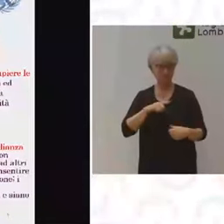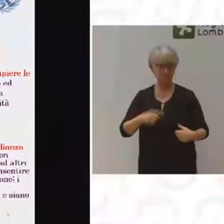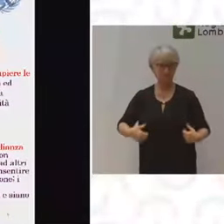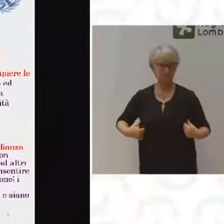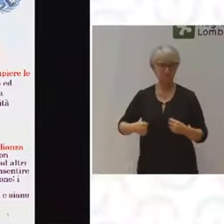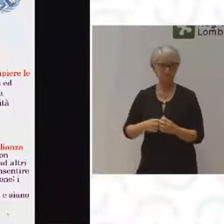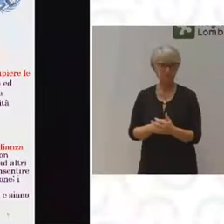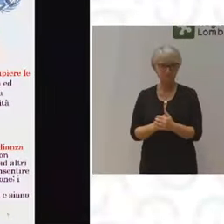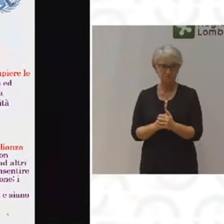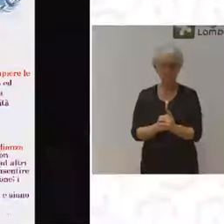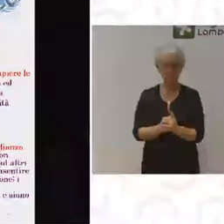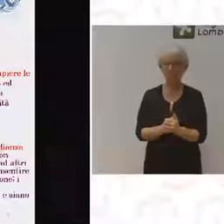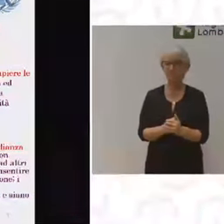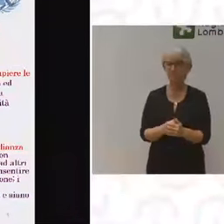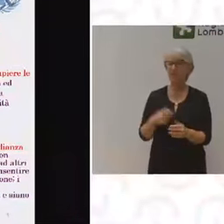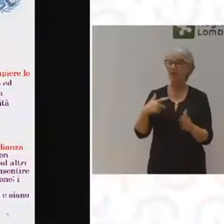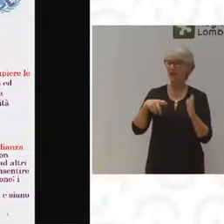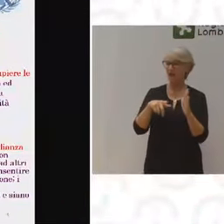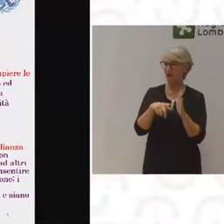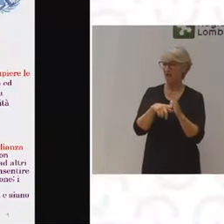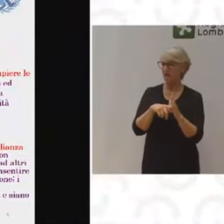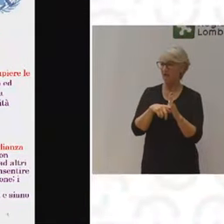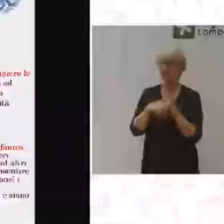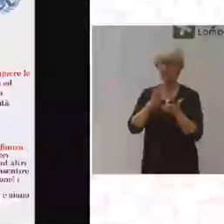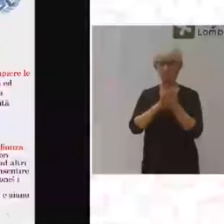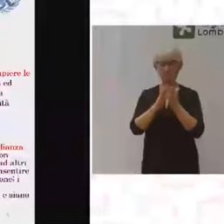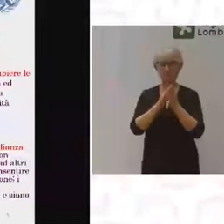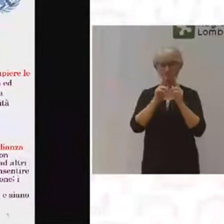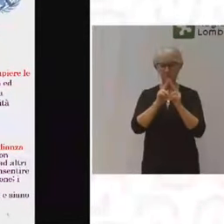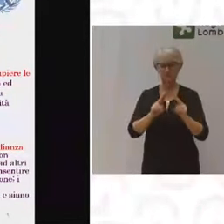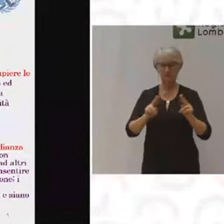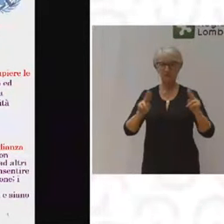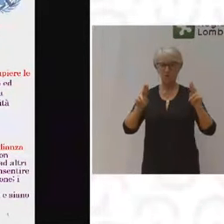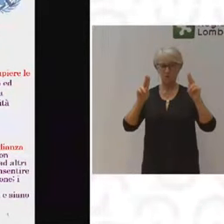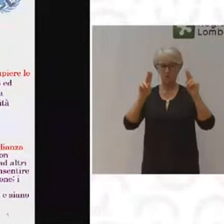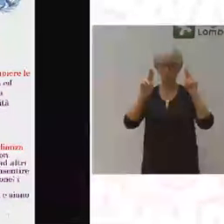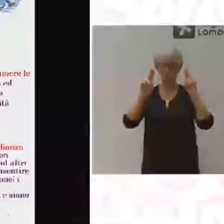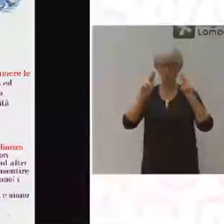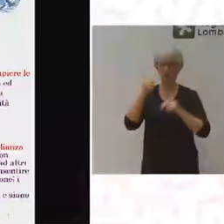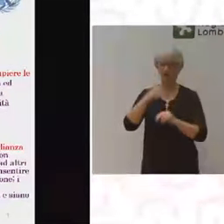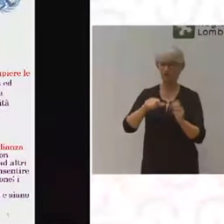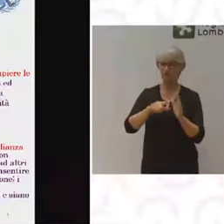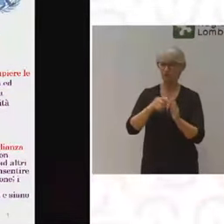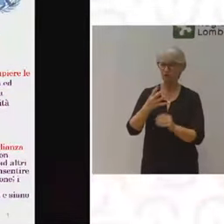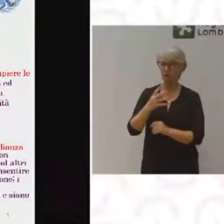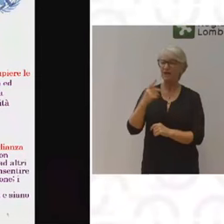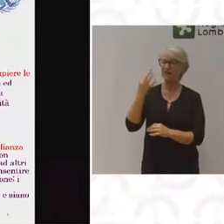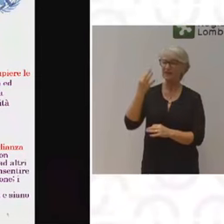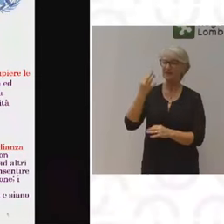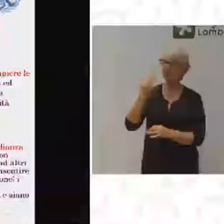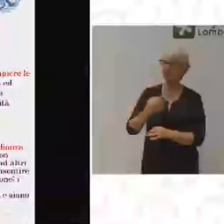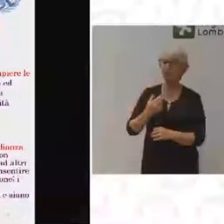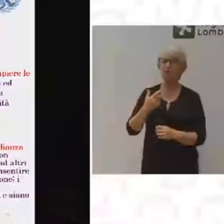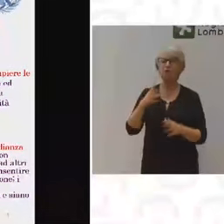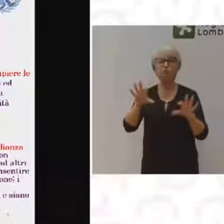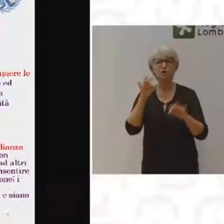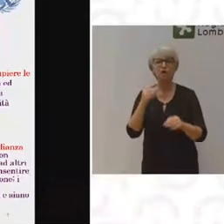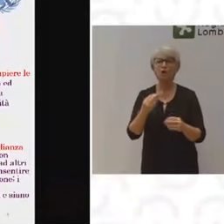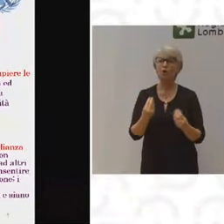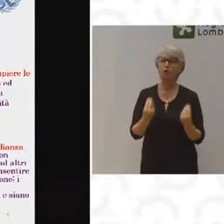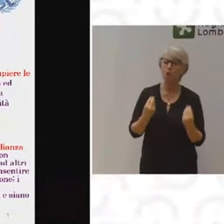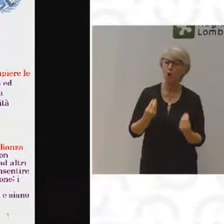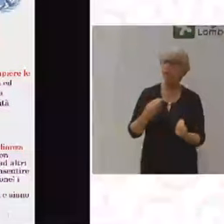Gli articoli 3 e 19 della Convenzione ONU declinano il principio che ogni persona con disabilità ha il diritto di scegliere dove, come e con